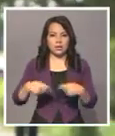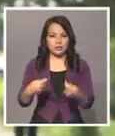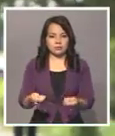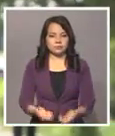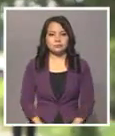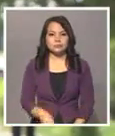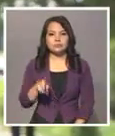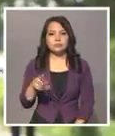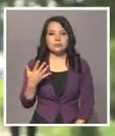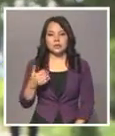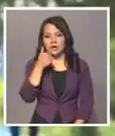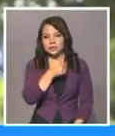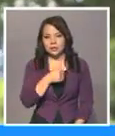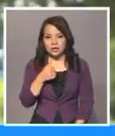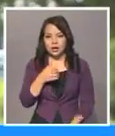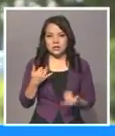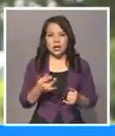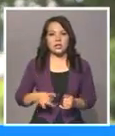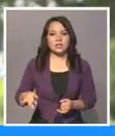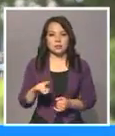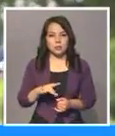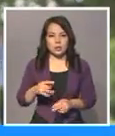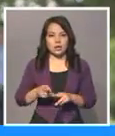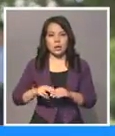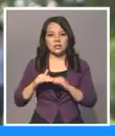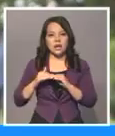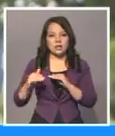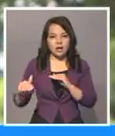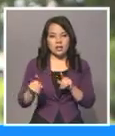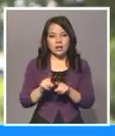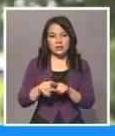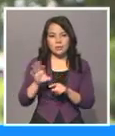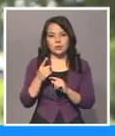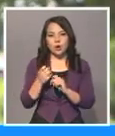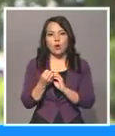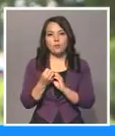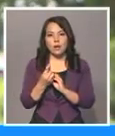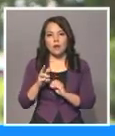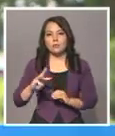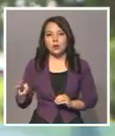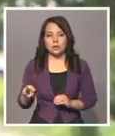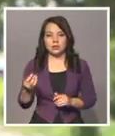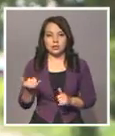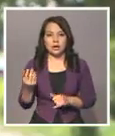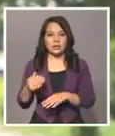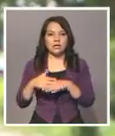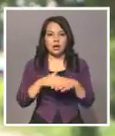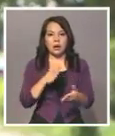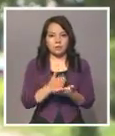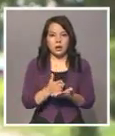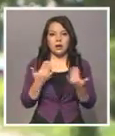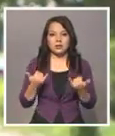жылы Қордай ауданы республика деңгейінен барлығы 111 миллион ақша бөлінген.